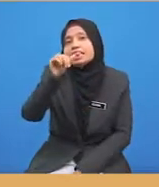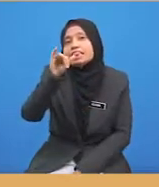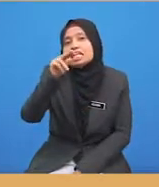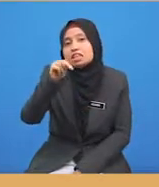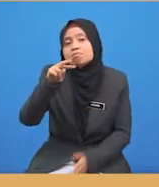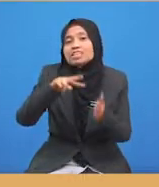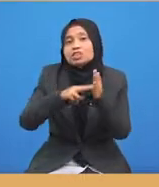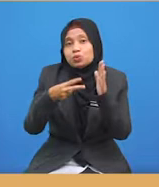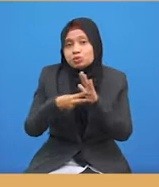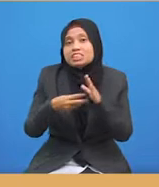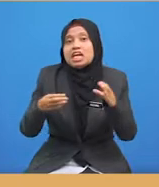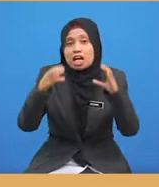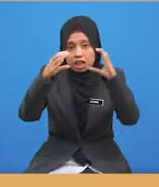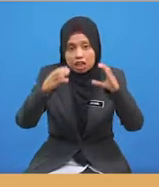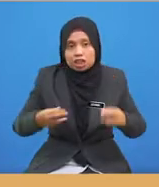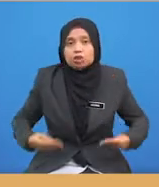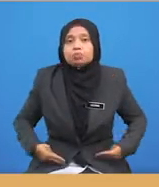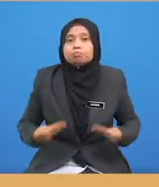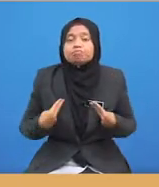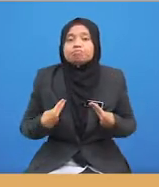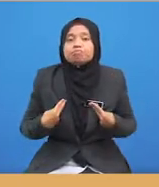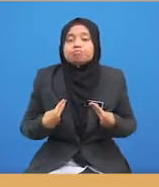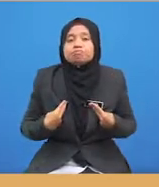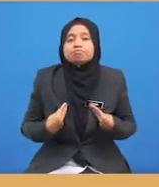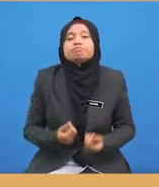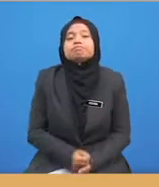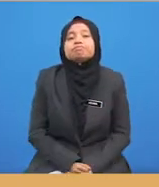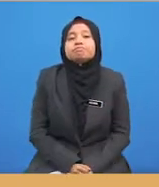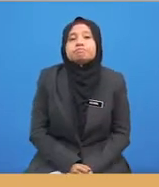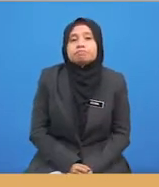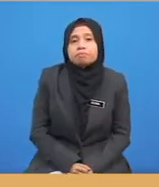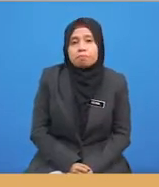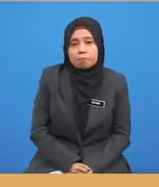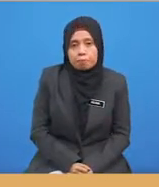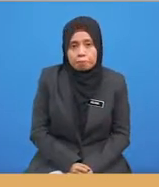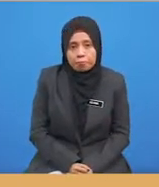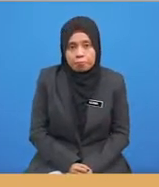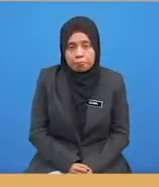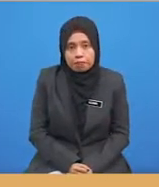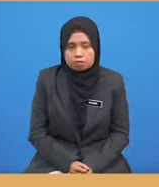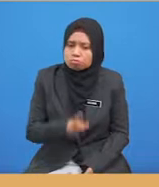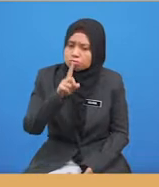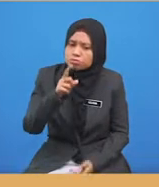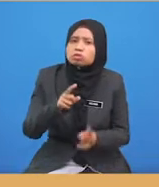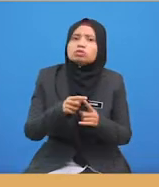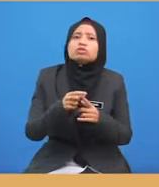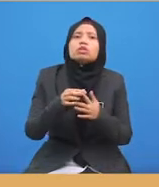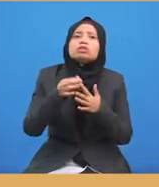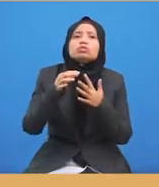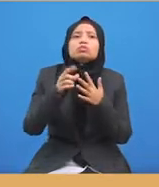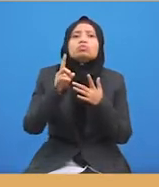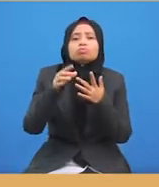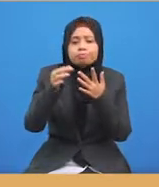yang bermaksud cara hidup. 1 markah. Mana satu jawabannya,